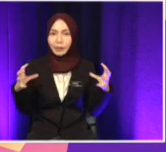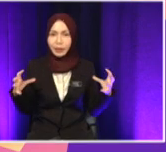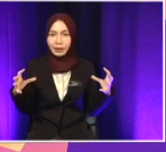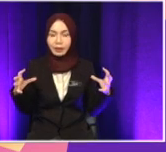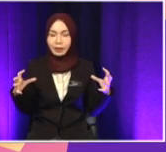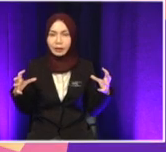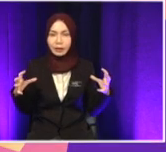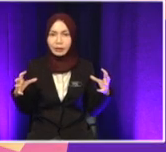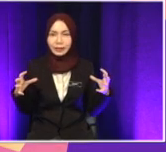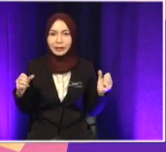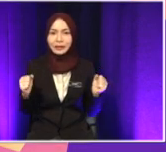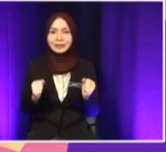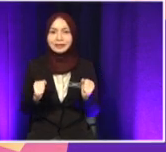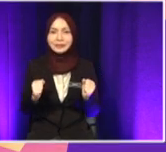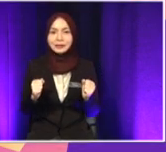writing